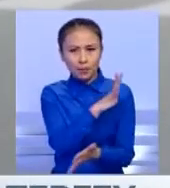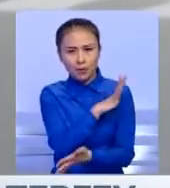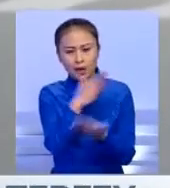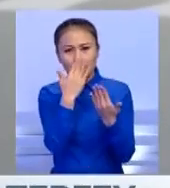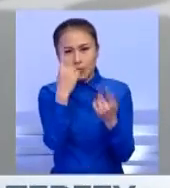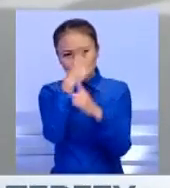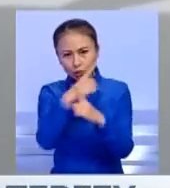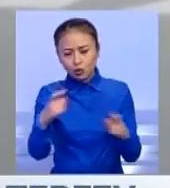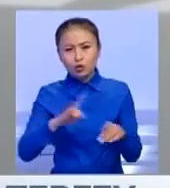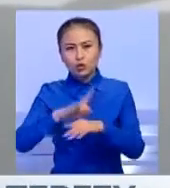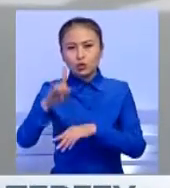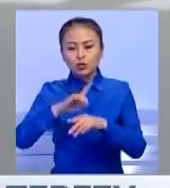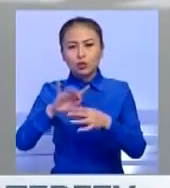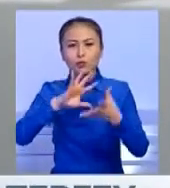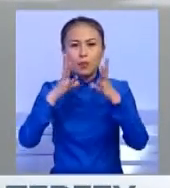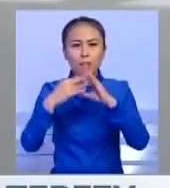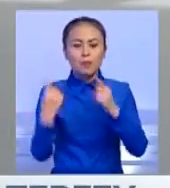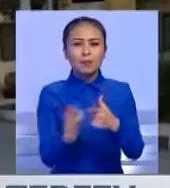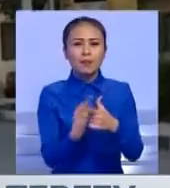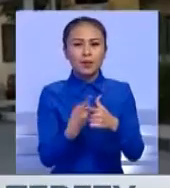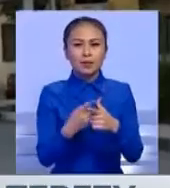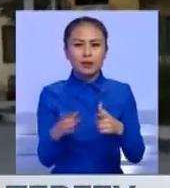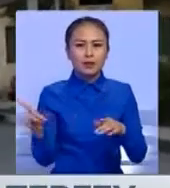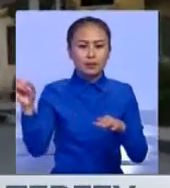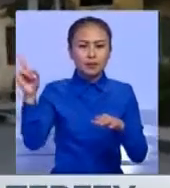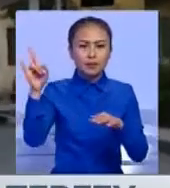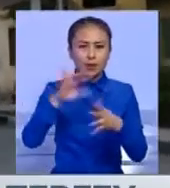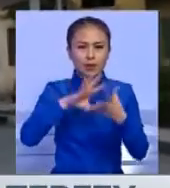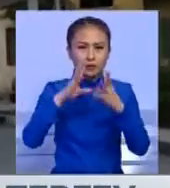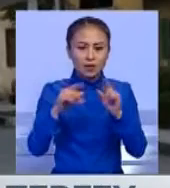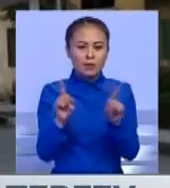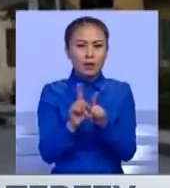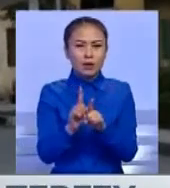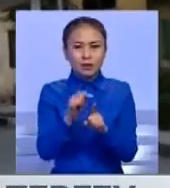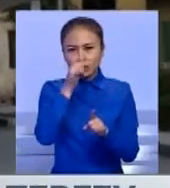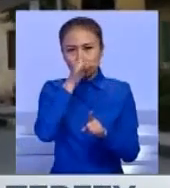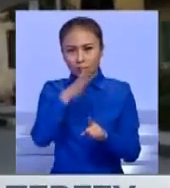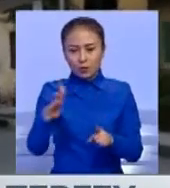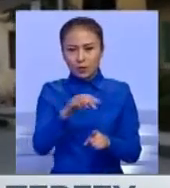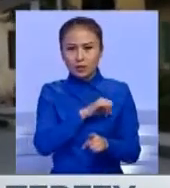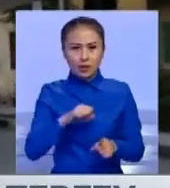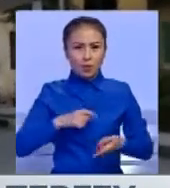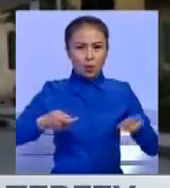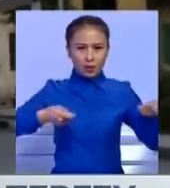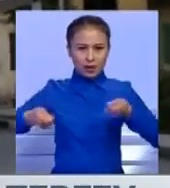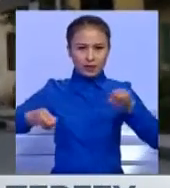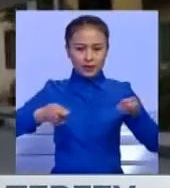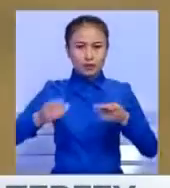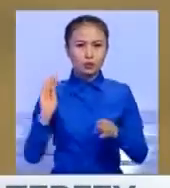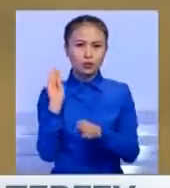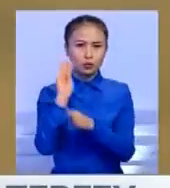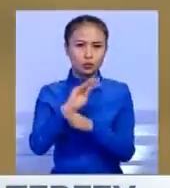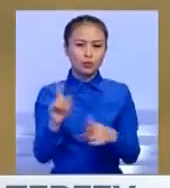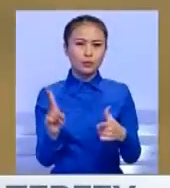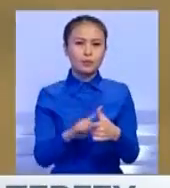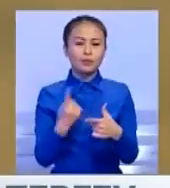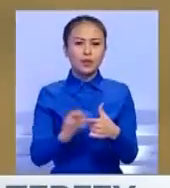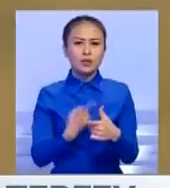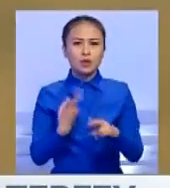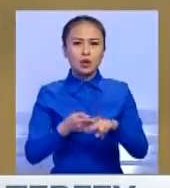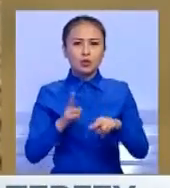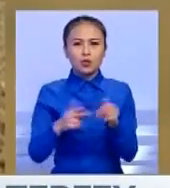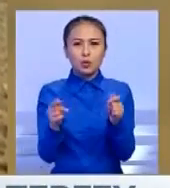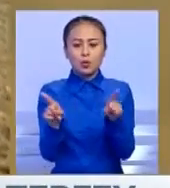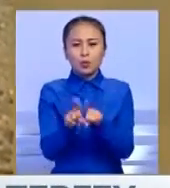Жергілікті биліктің хабарлауынша ұшқыш қону барысында тізгінге ие бола алмай қалса керек. Негізі осы Луксорда бұған дейінде